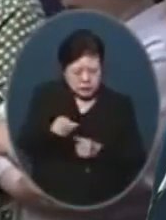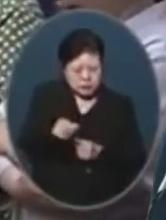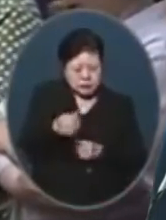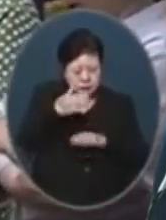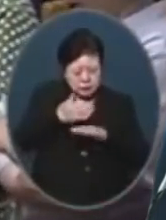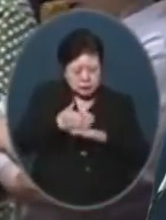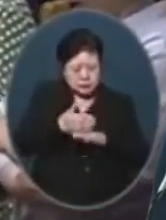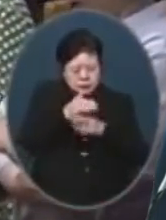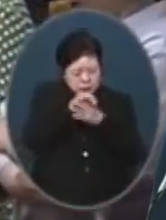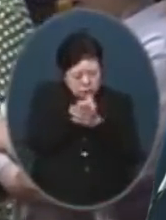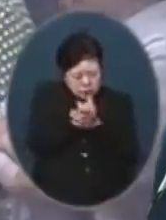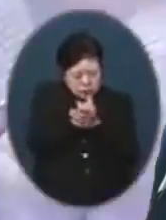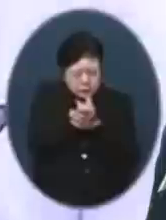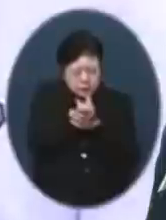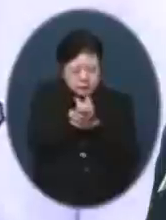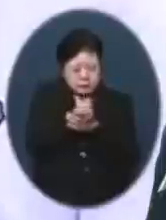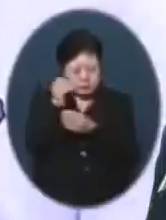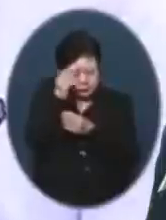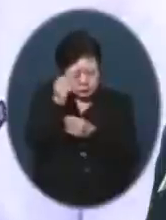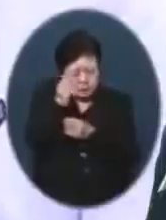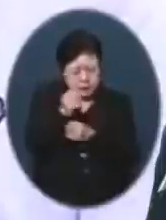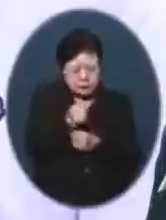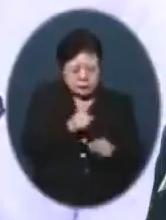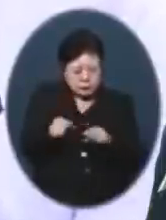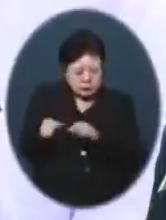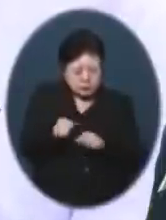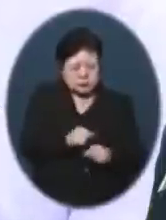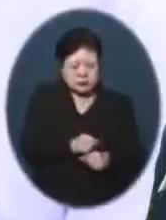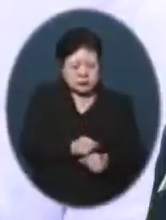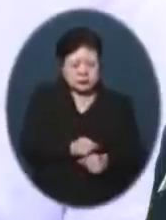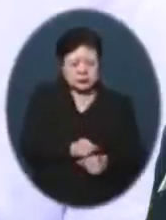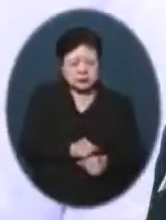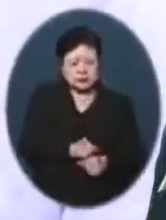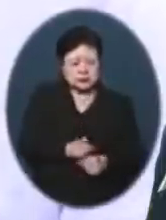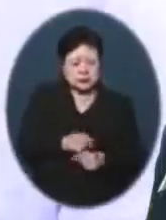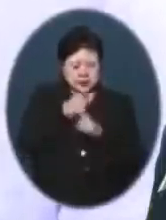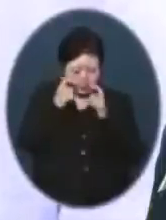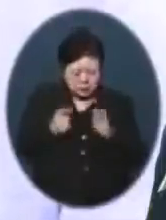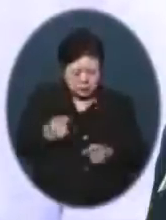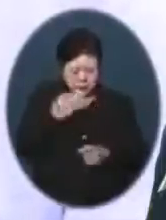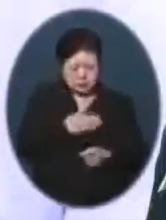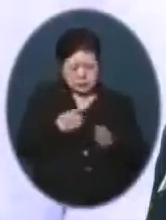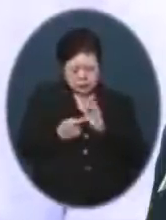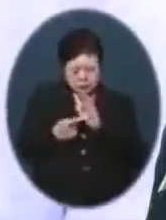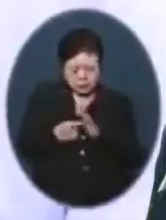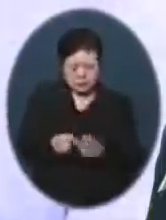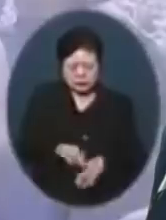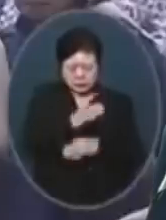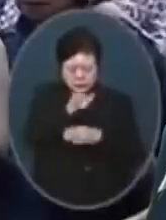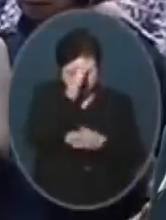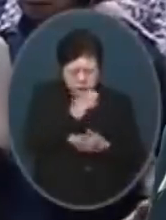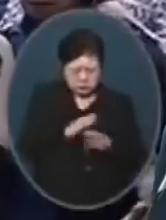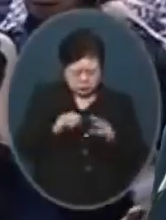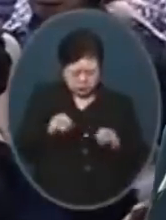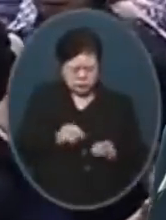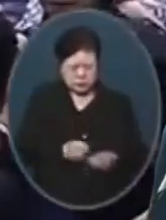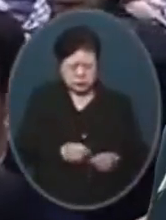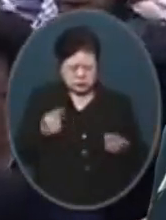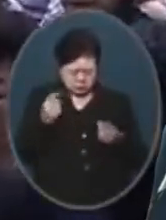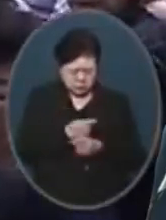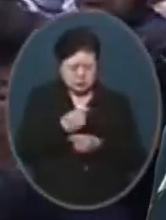감사하고 기도하오니 성령의 역사가 각자 속에 나타나서 모든 병을 다 녹여버리게